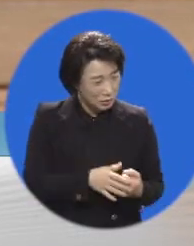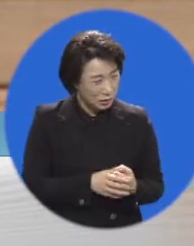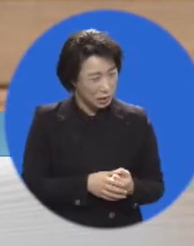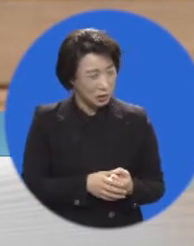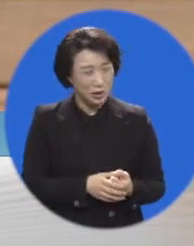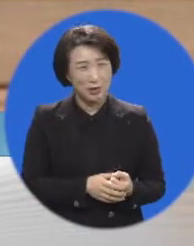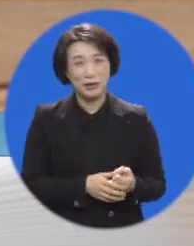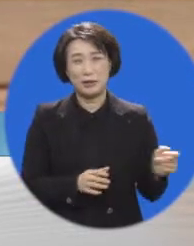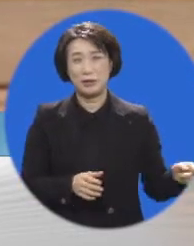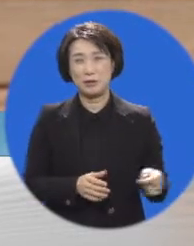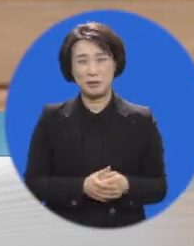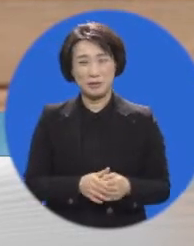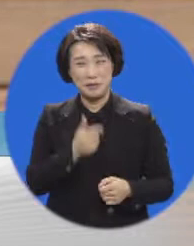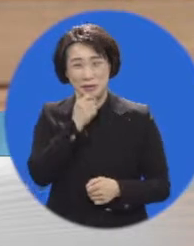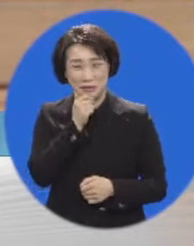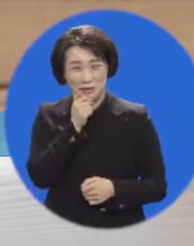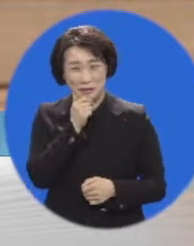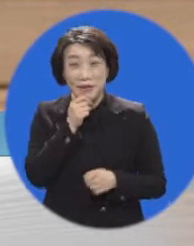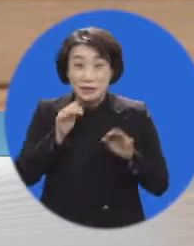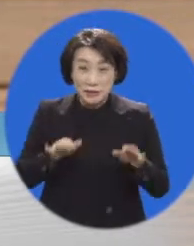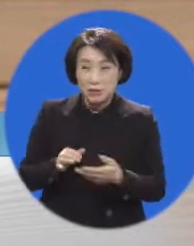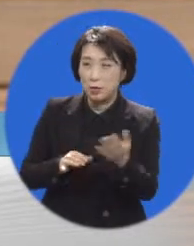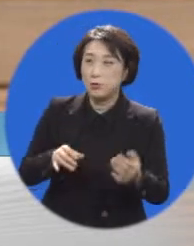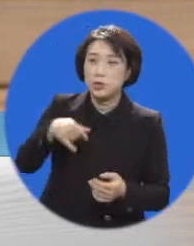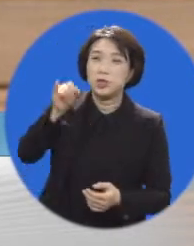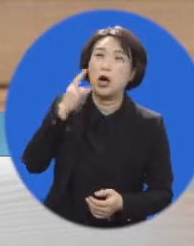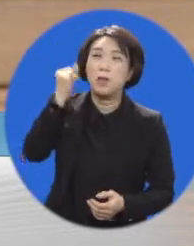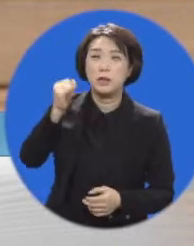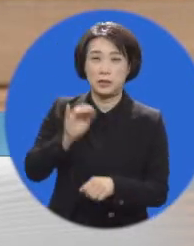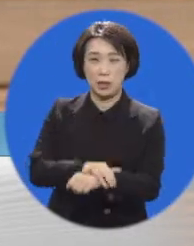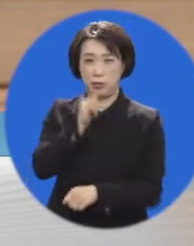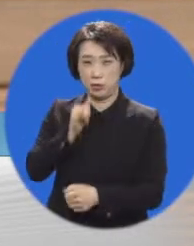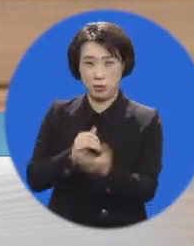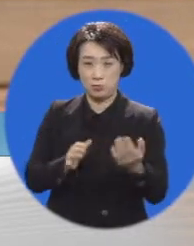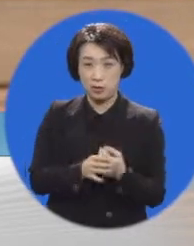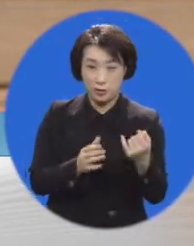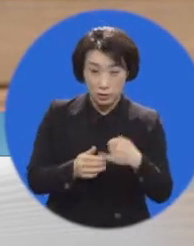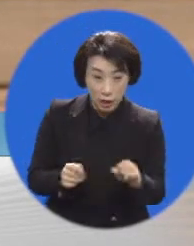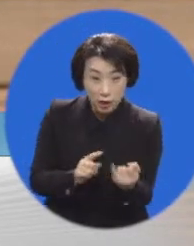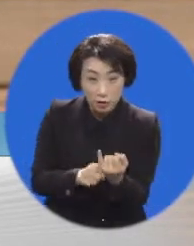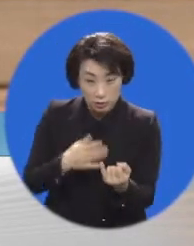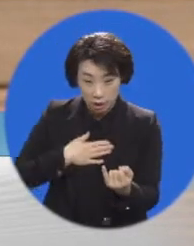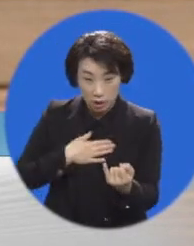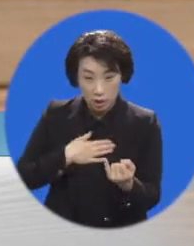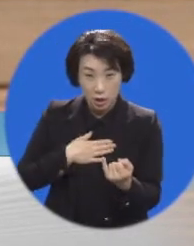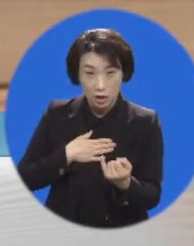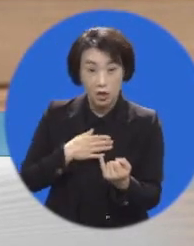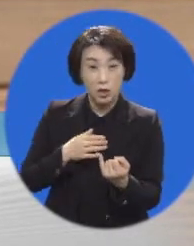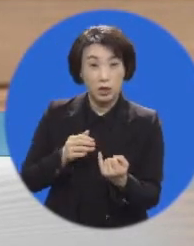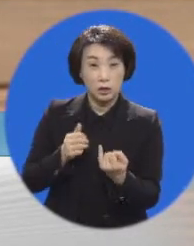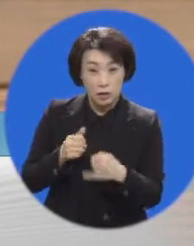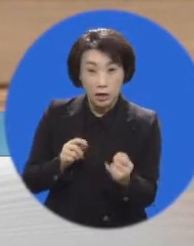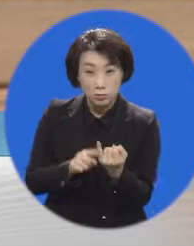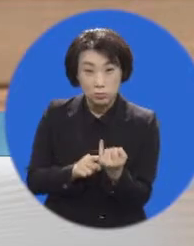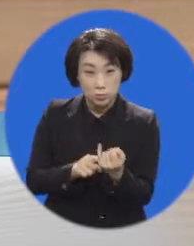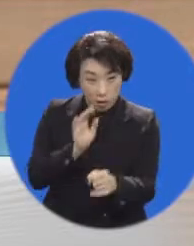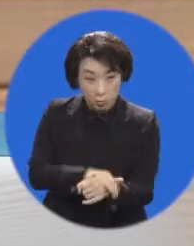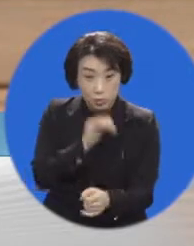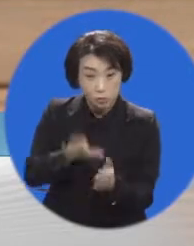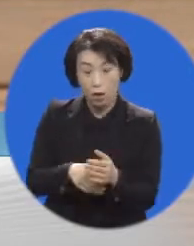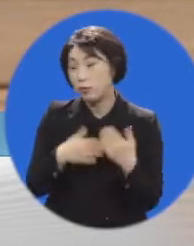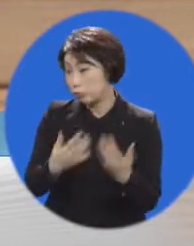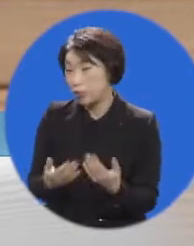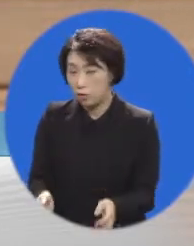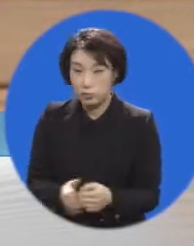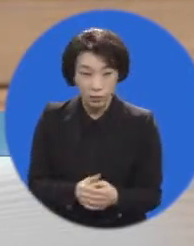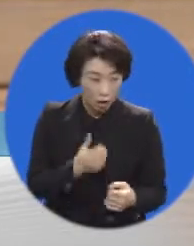봐. 시어머니들의 잘못이 뭐냐? 딸은 아무리 잘못해도 그냥 넘어가. 며느리는 요만큼만 잘못하면